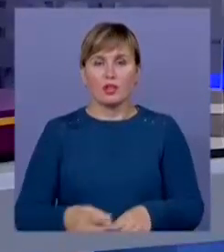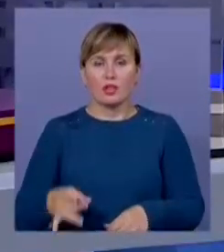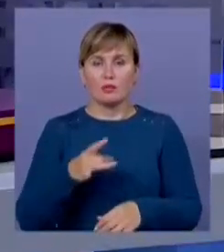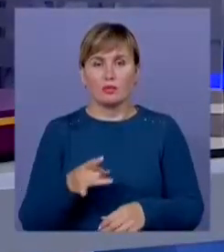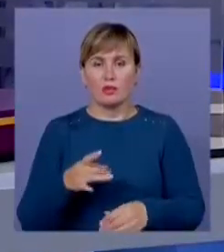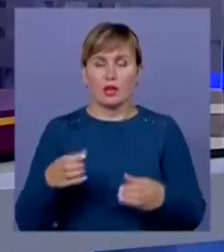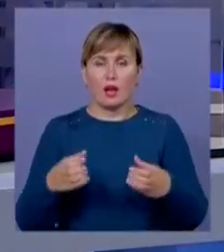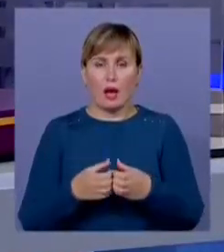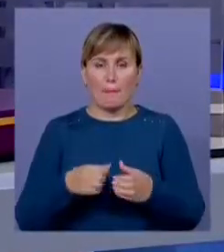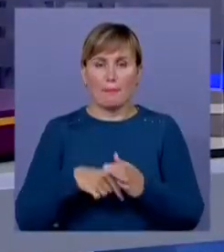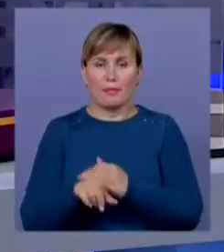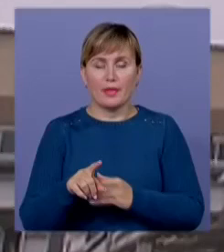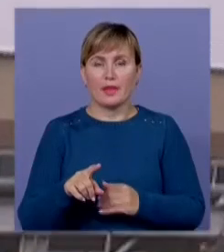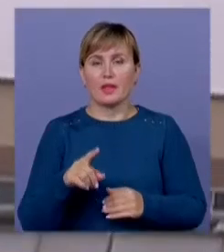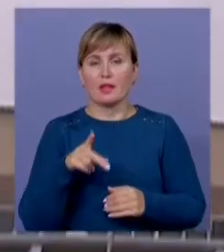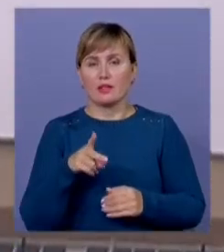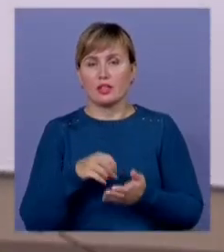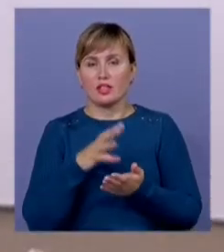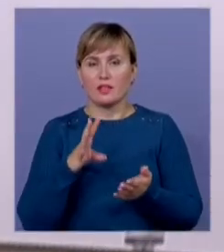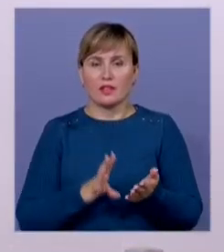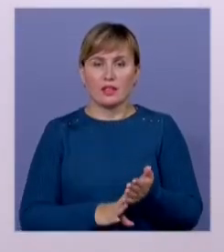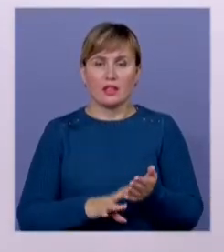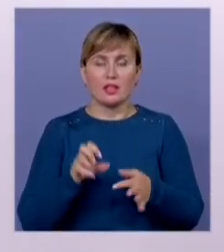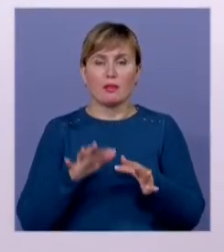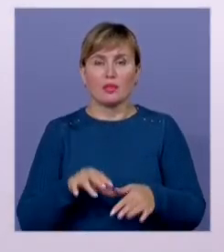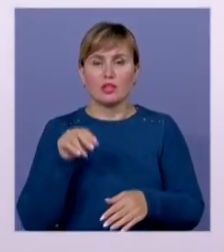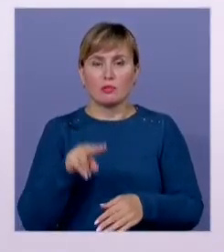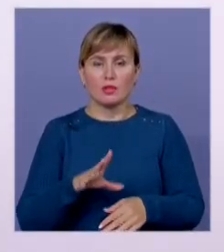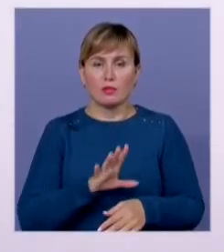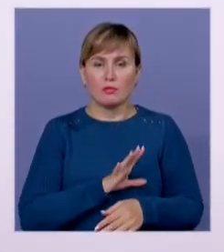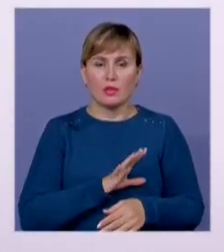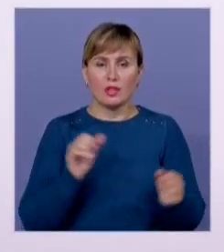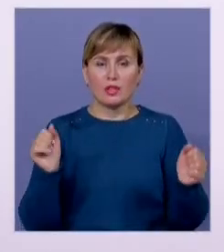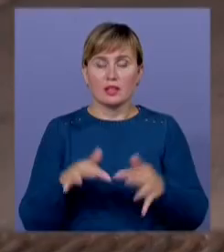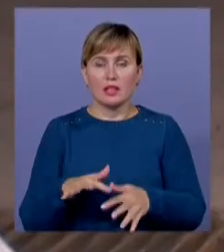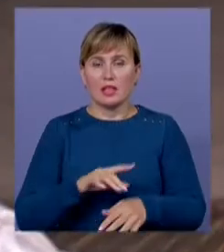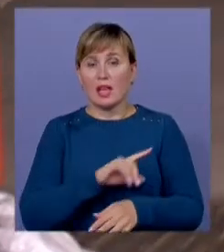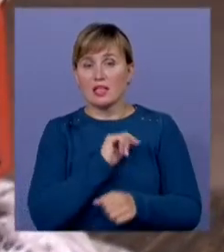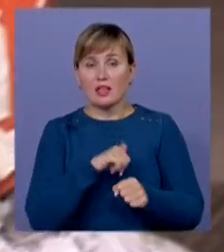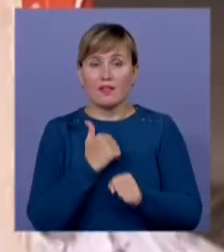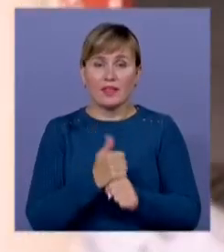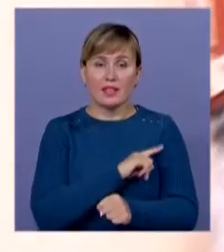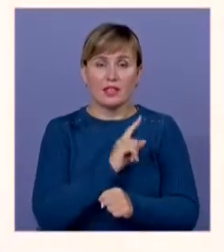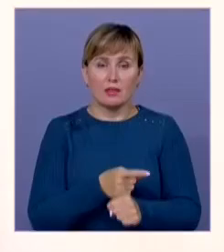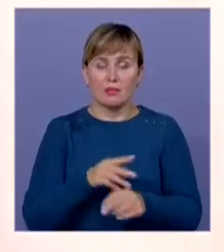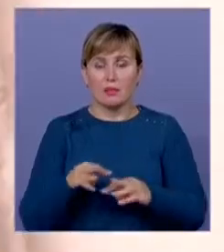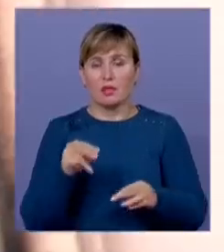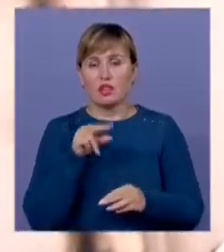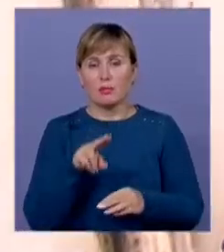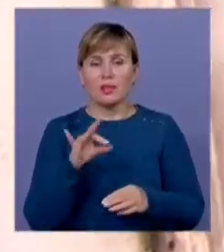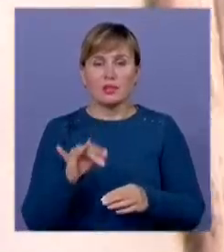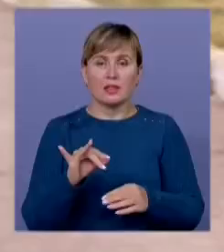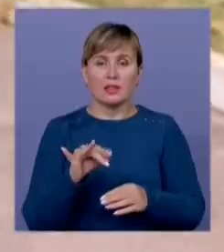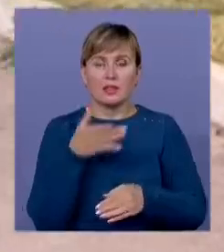республиканское командно-штабное учение КС-2019. На место ЧП были стянуты основные силы и службы департамента ПЧС, а также энергетики